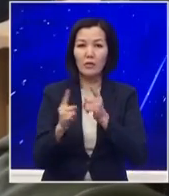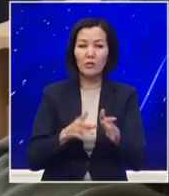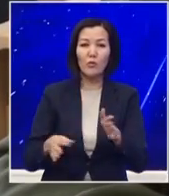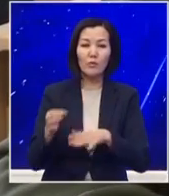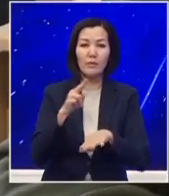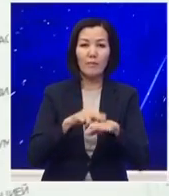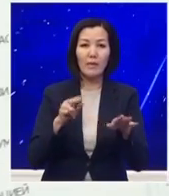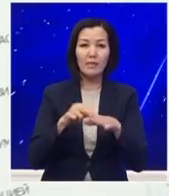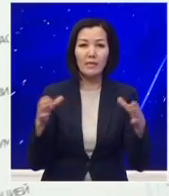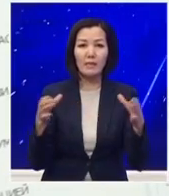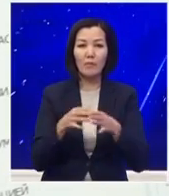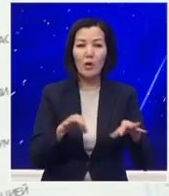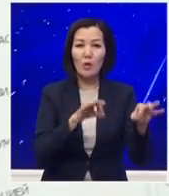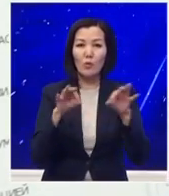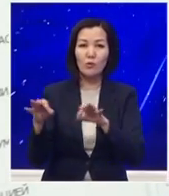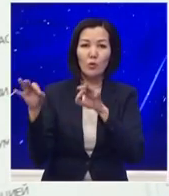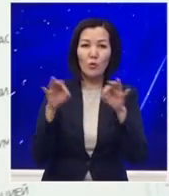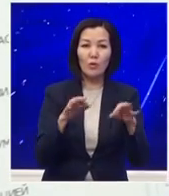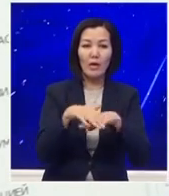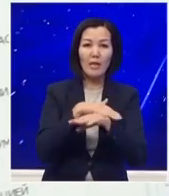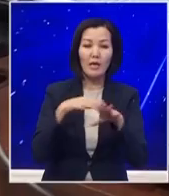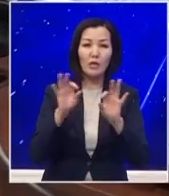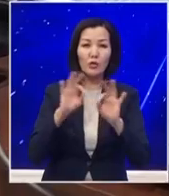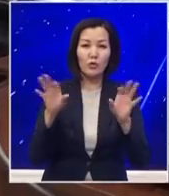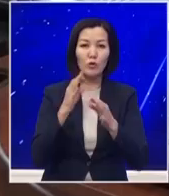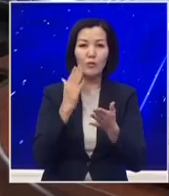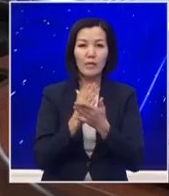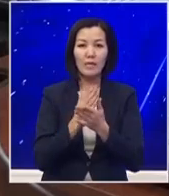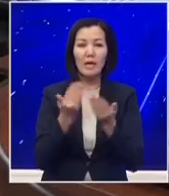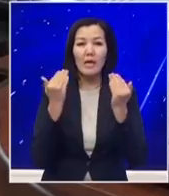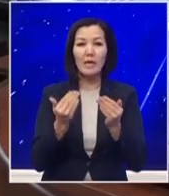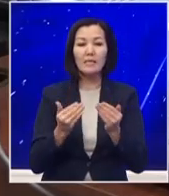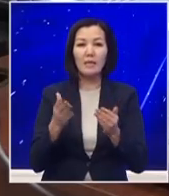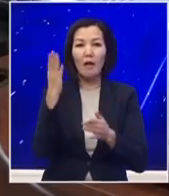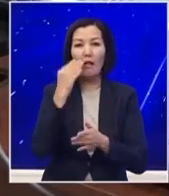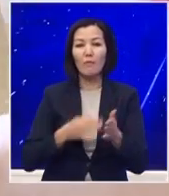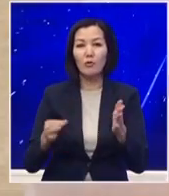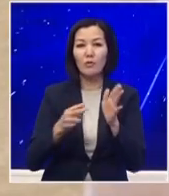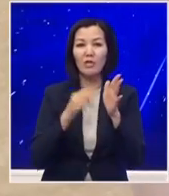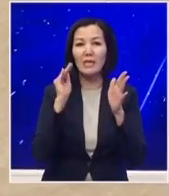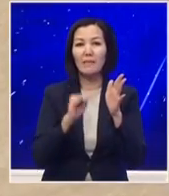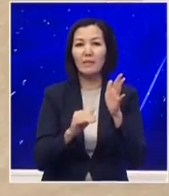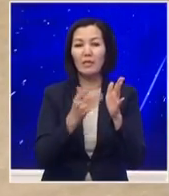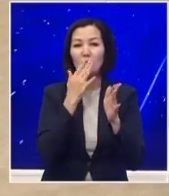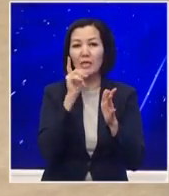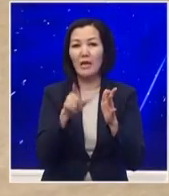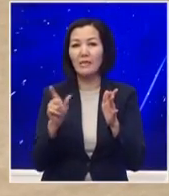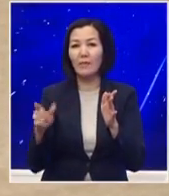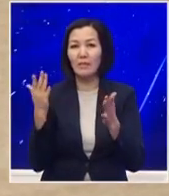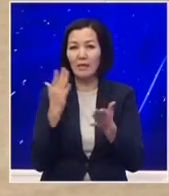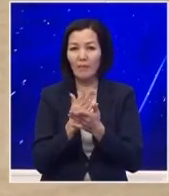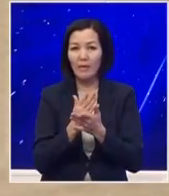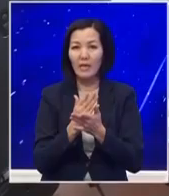облыстық полиция департаментінің көші-қон қызмет өкілдері халыққа түсіндіріп жатыр. Айта кетейік, облыста 7000-нан аса шетел азаматы